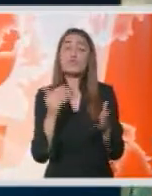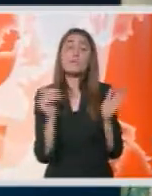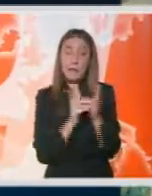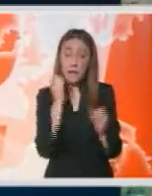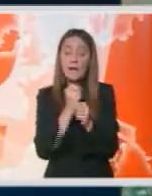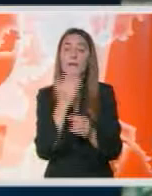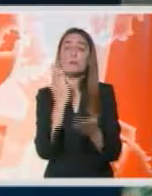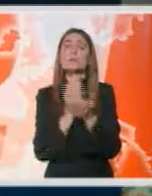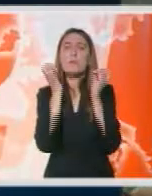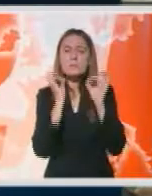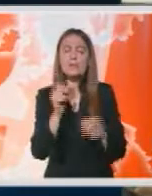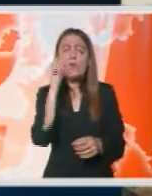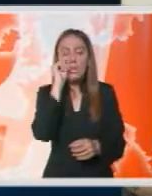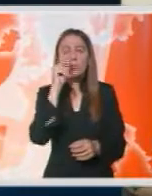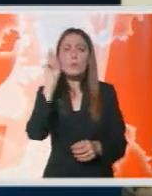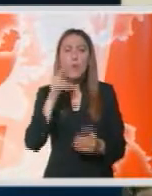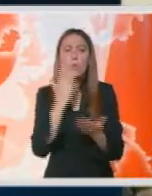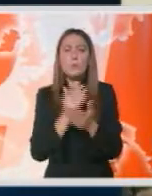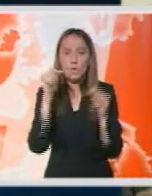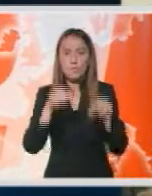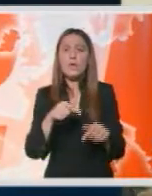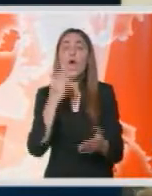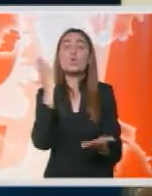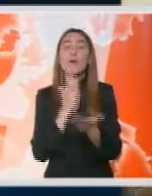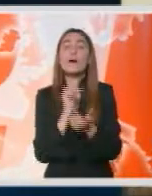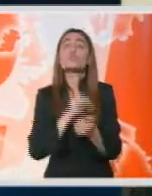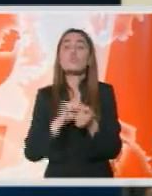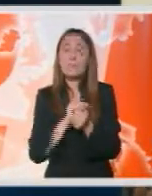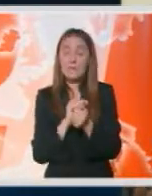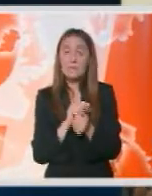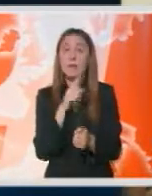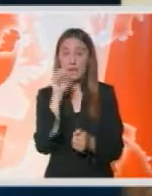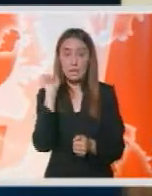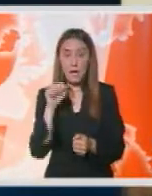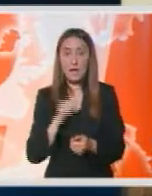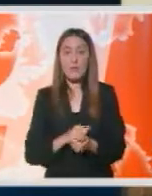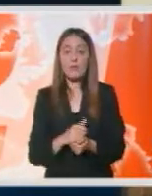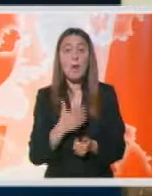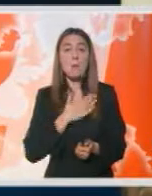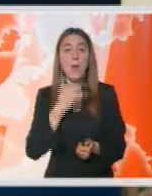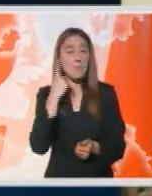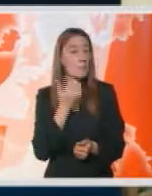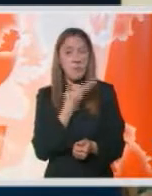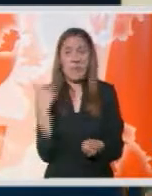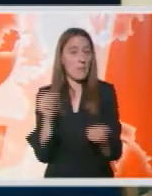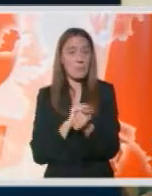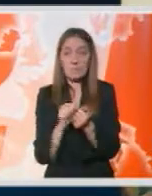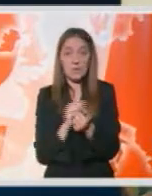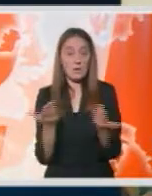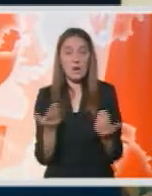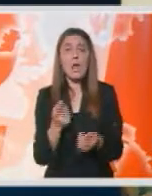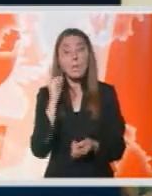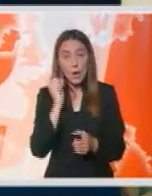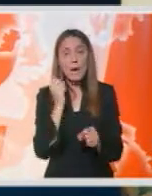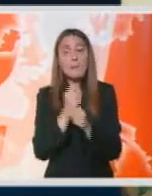da budemo sigurni da ljudi mogu da budu ovde sa odgovarajućim papirima, jel da? Ali moja mama nema papire. Mi moramo